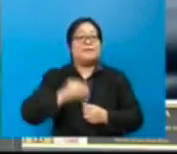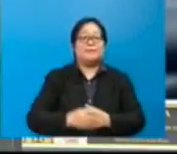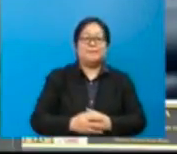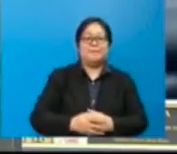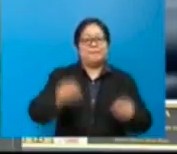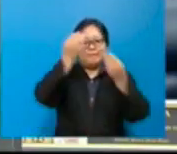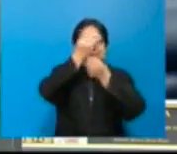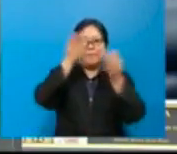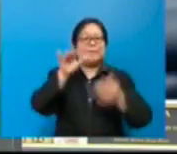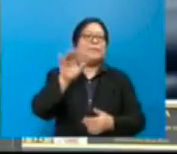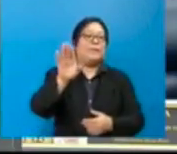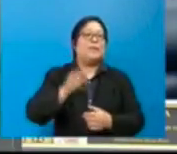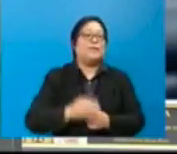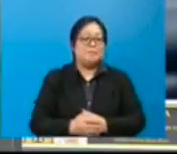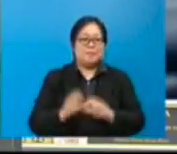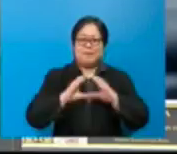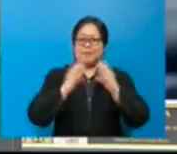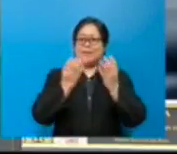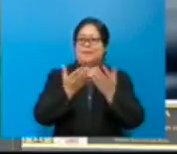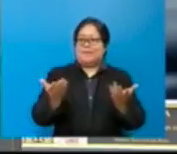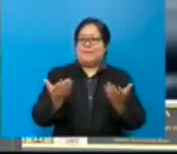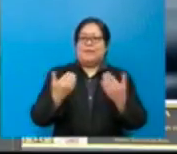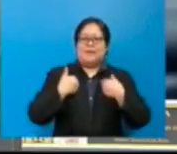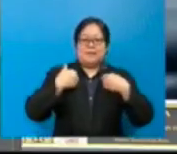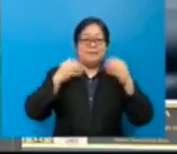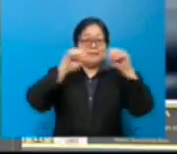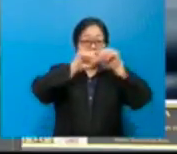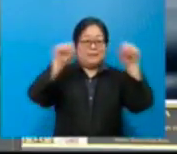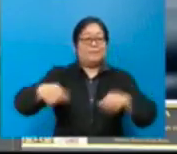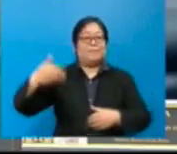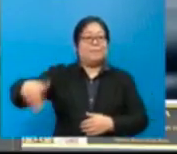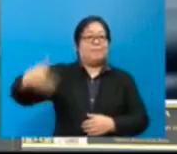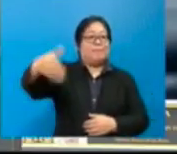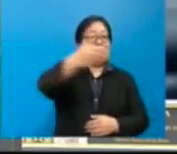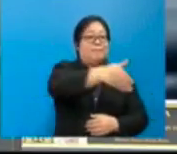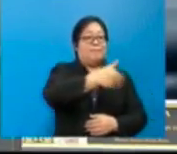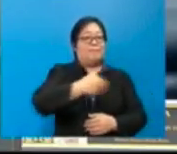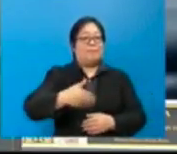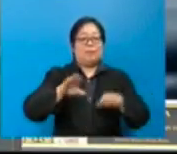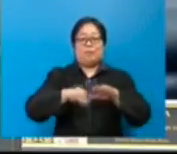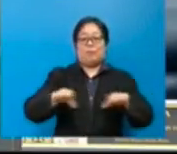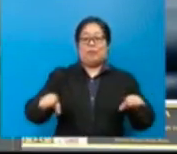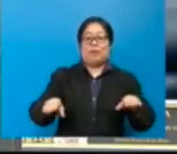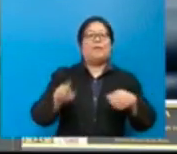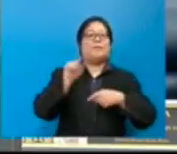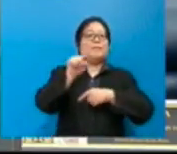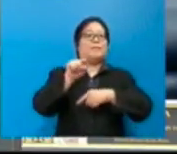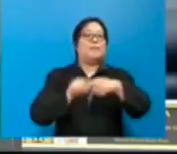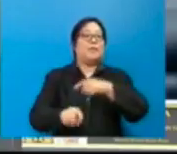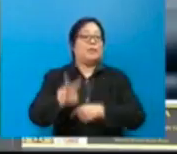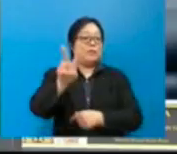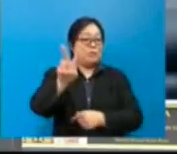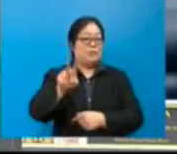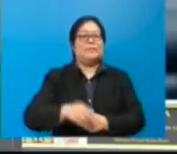Untuk maklumat ahli yang berhormat, bagi kelas yang melaksanakan penggiliran, murid di dalam kelas tersebut akan dibahagikan kepada